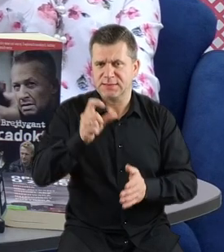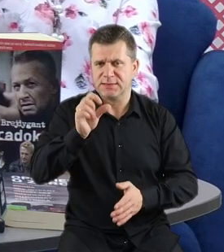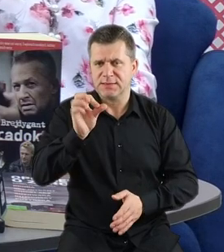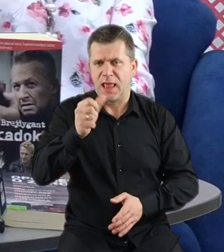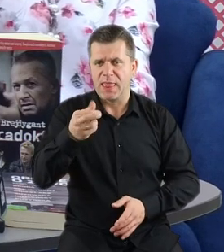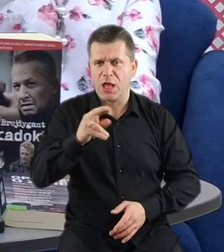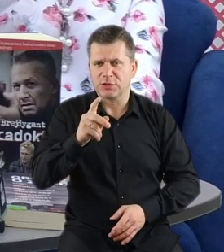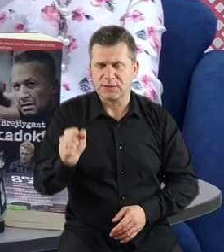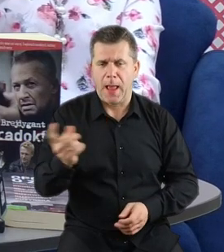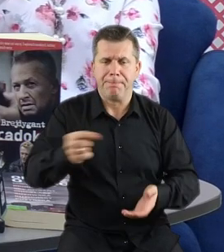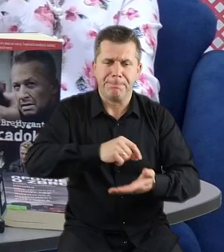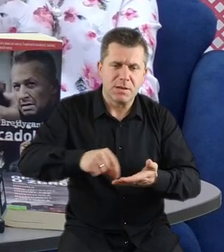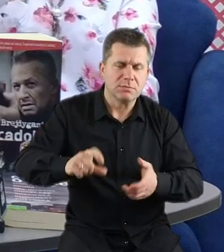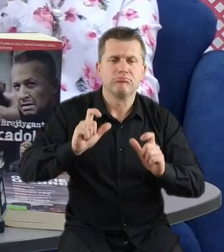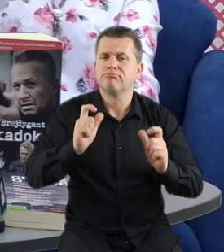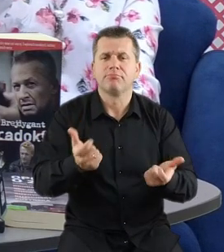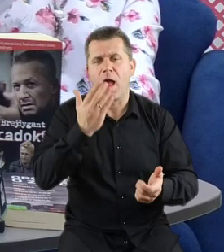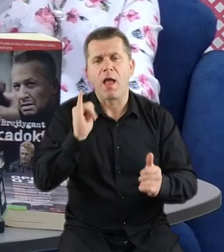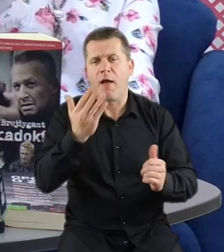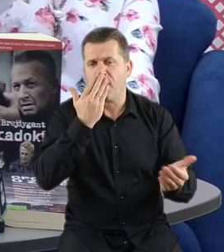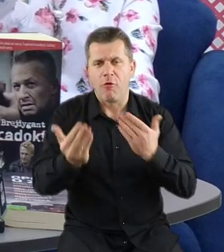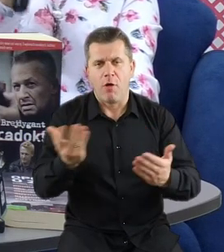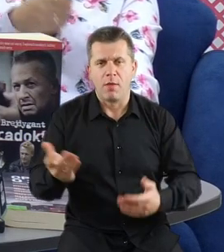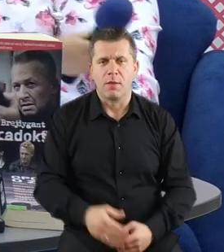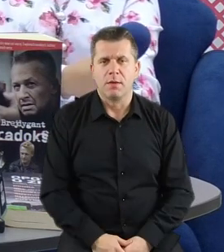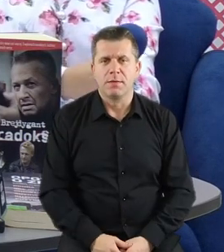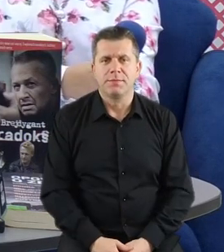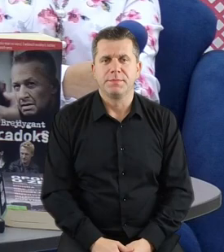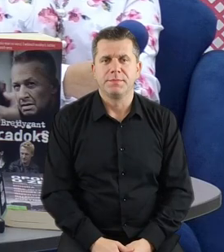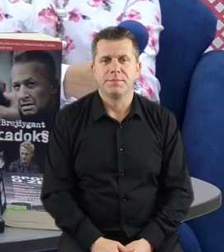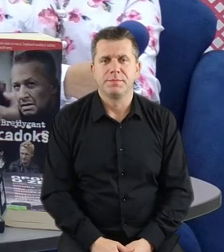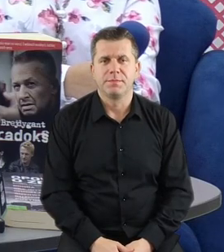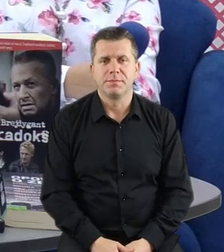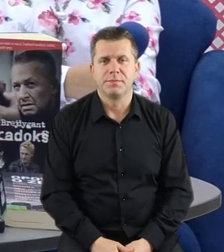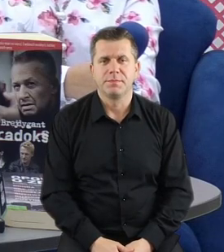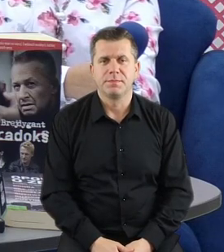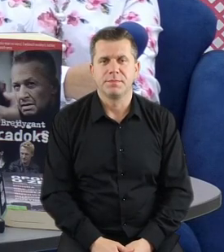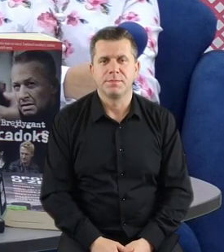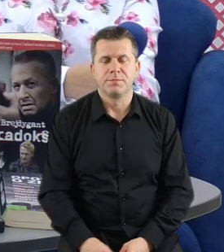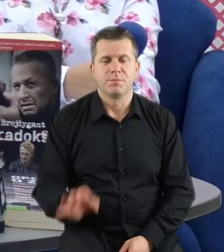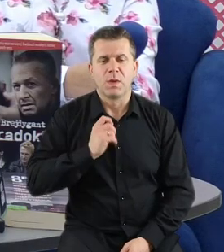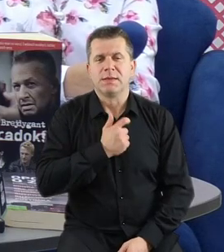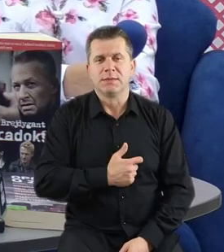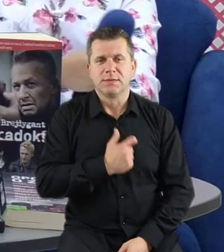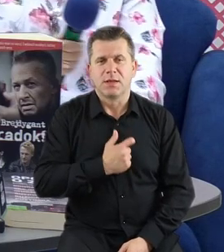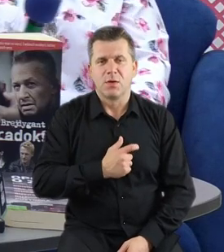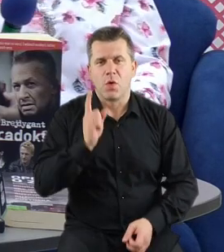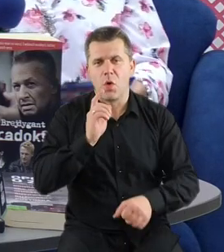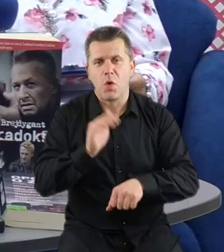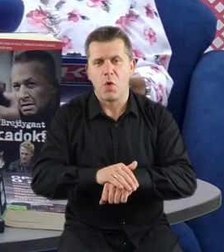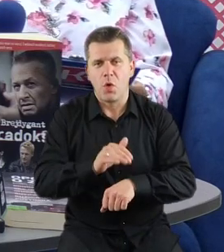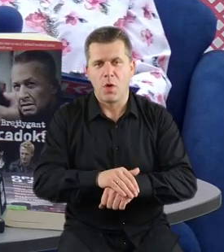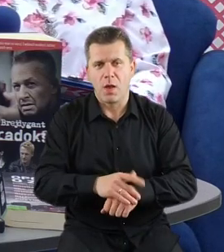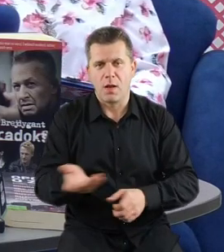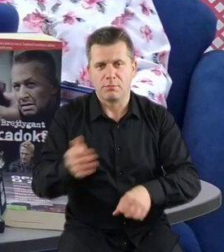czy piszącym scenarzystą? Jak to wygląda? No troszkę parafrazując mojego serdecznego kolegę, a